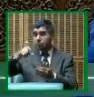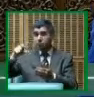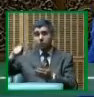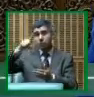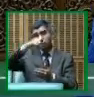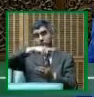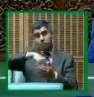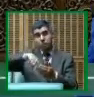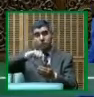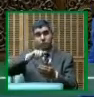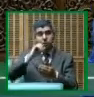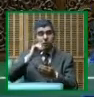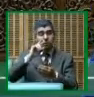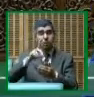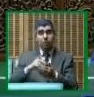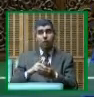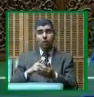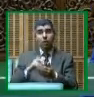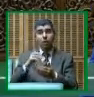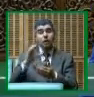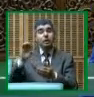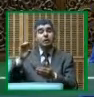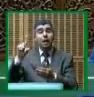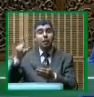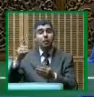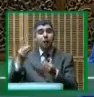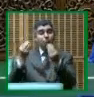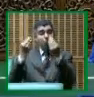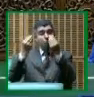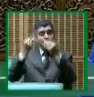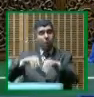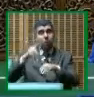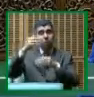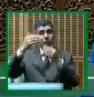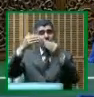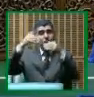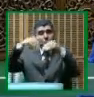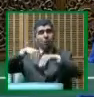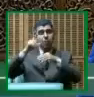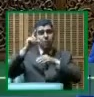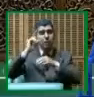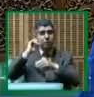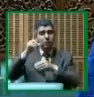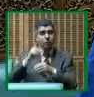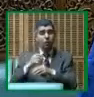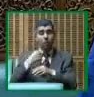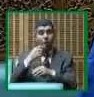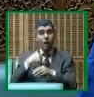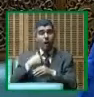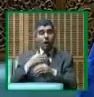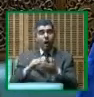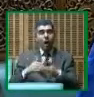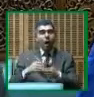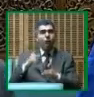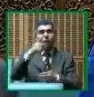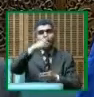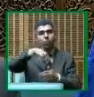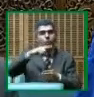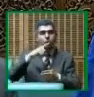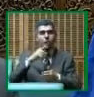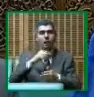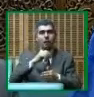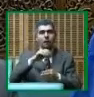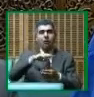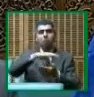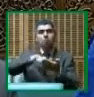للسكن العتيقة الحقيقة، خاصة في الدار البيضاء والمدن الأخرى. كنا خايفين احنا كسكان الدار البيضاء غير على